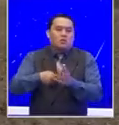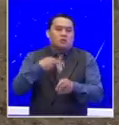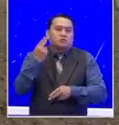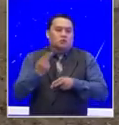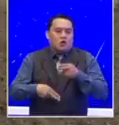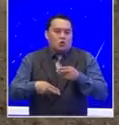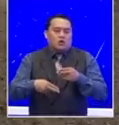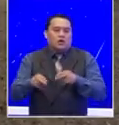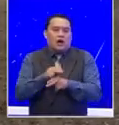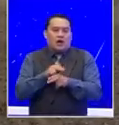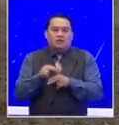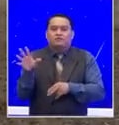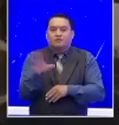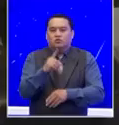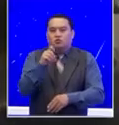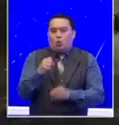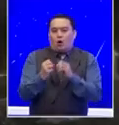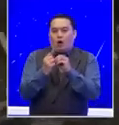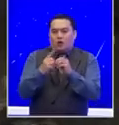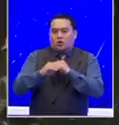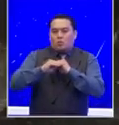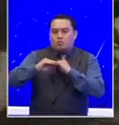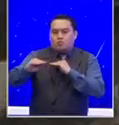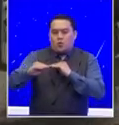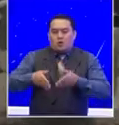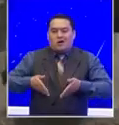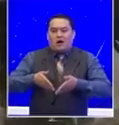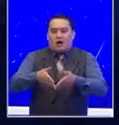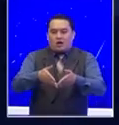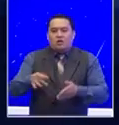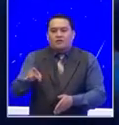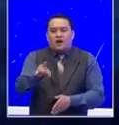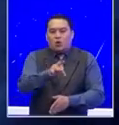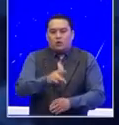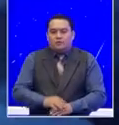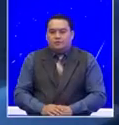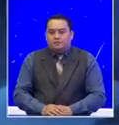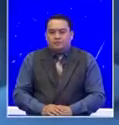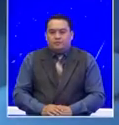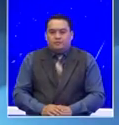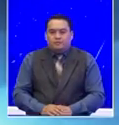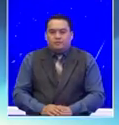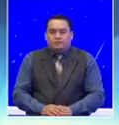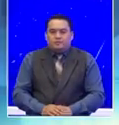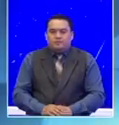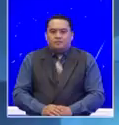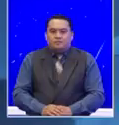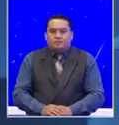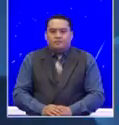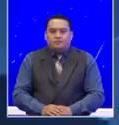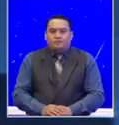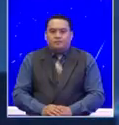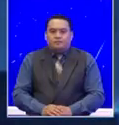завершить реконструкцию всех 111 поливных каналов Аксуского района. Азат Жумаханов, Ерлан Азамбай, телеканал